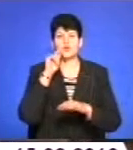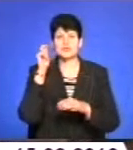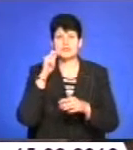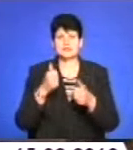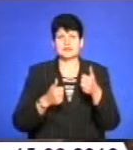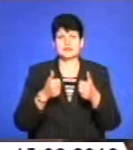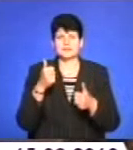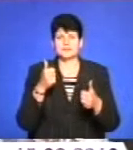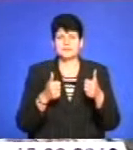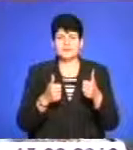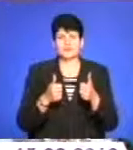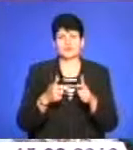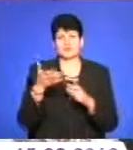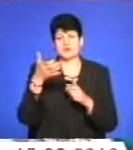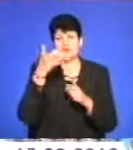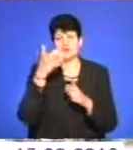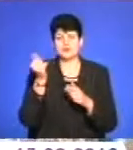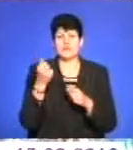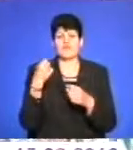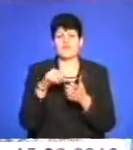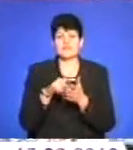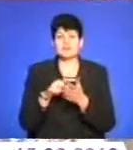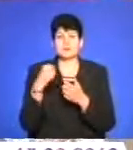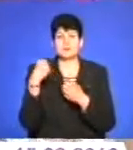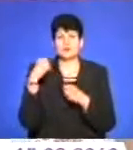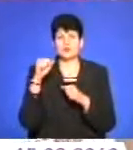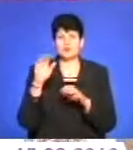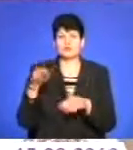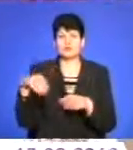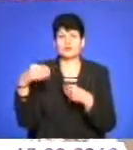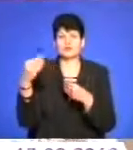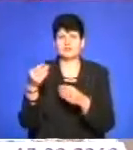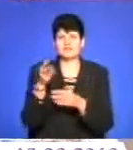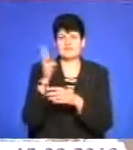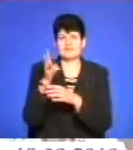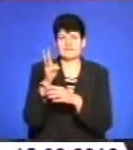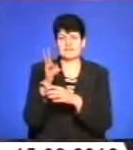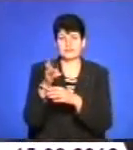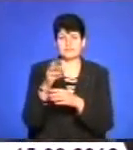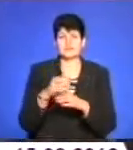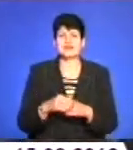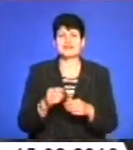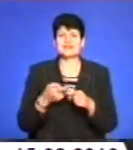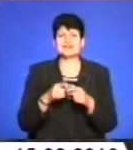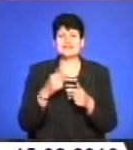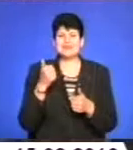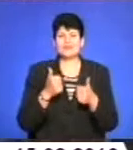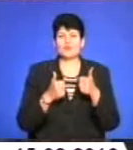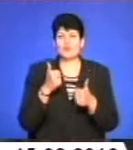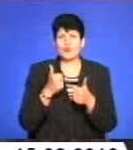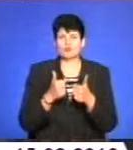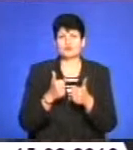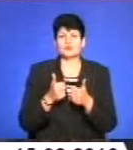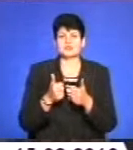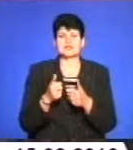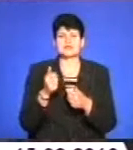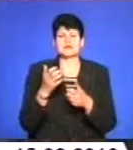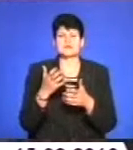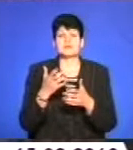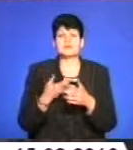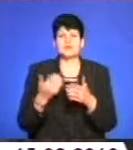Змагатимуться переважно заочно. Виступи переможців міського етапу подаватимуть у відеоформі. Цей конкурс «Лесі Українки. Змагаємось за нове